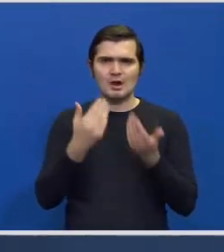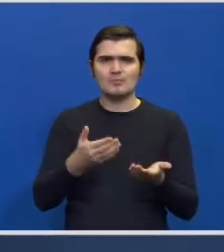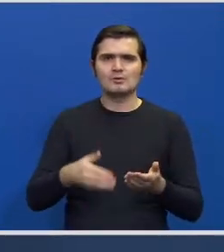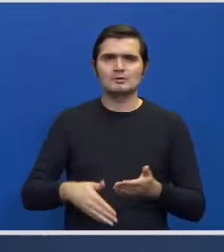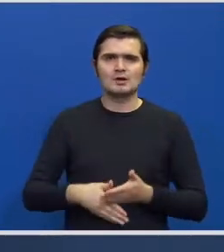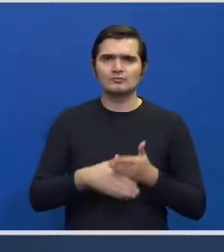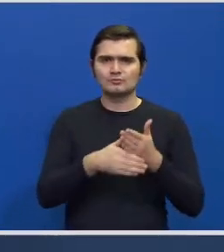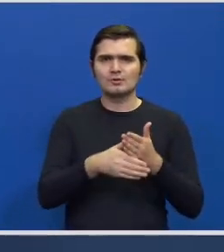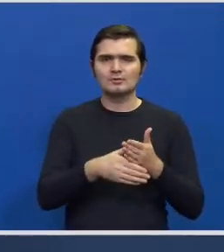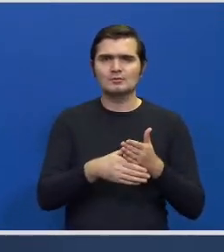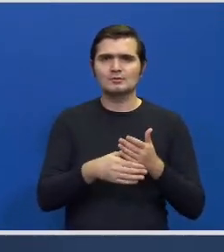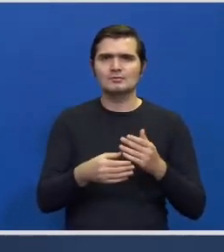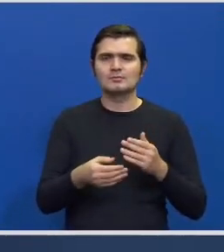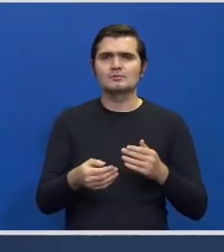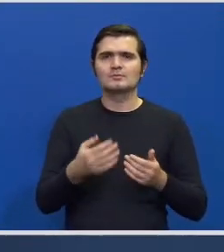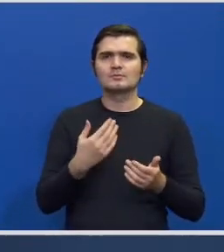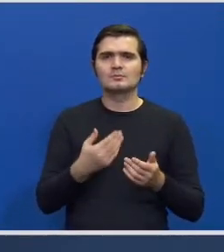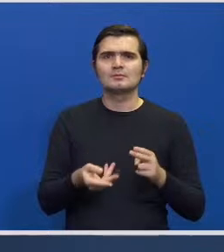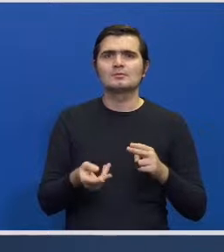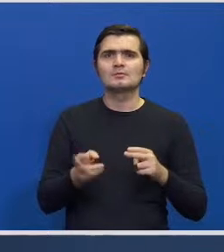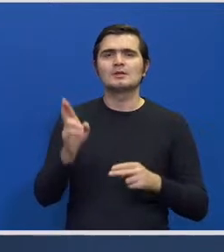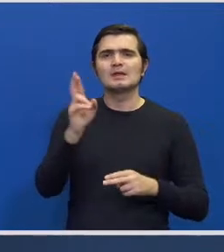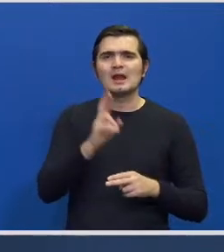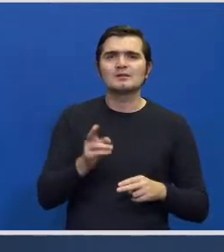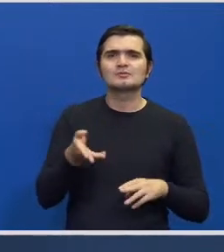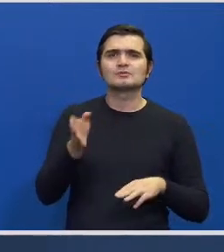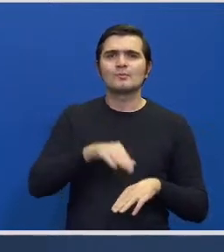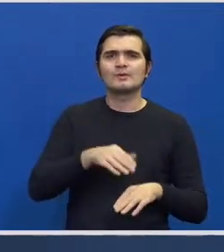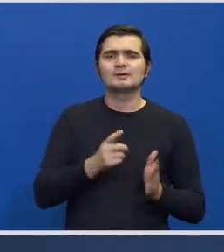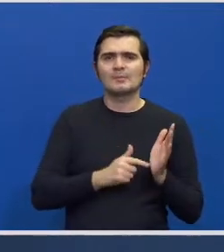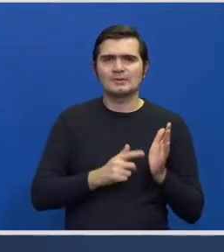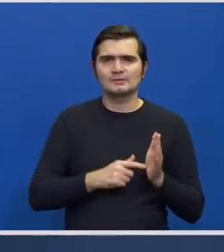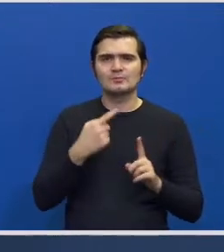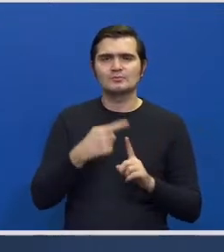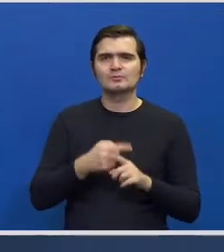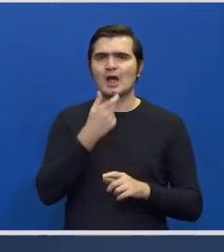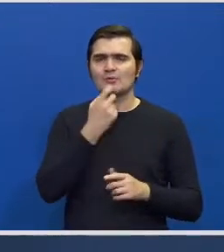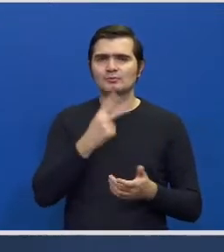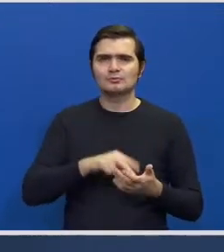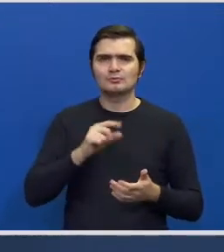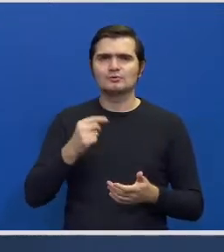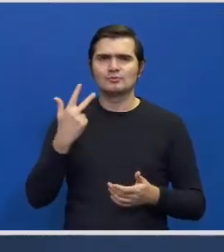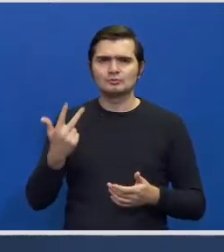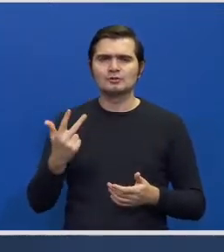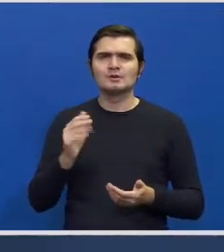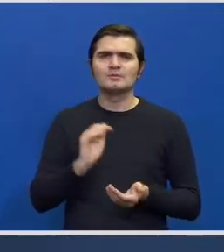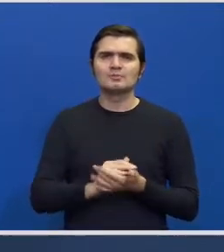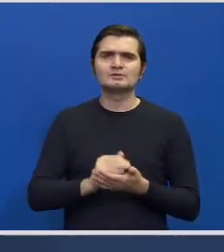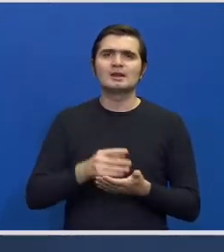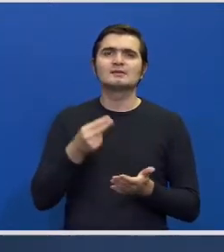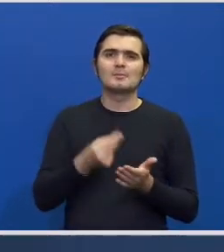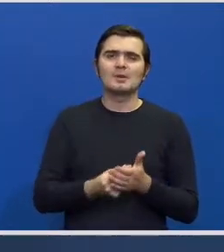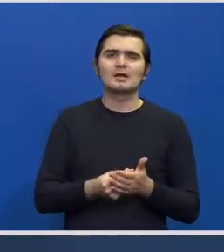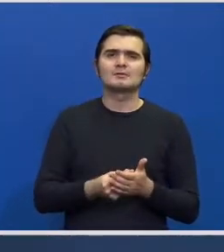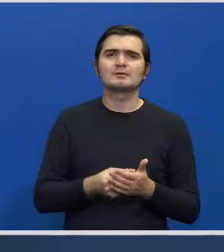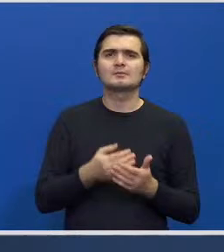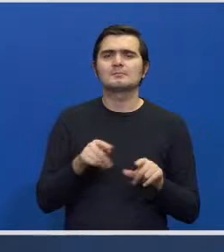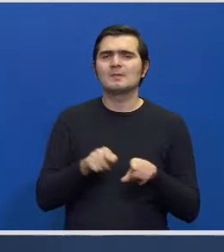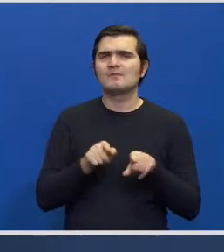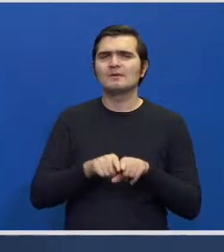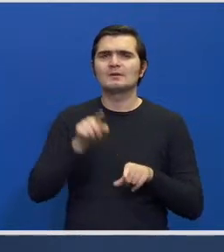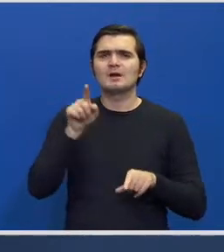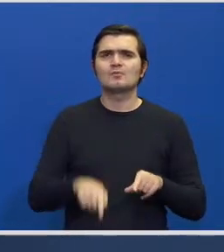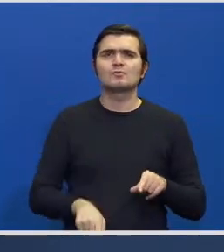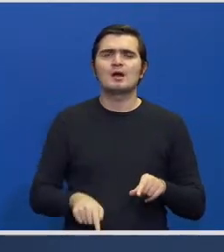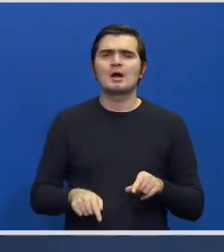2022. Neacordarea de ajutoare plus compensatorii la pensionare. Menținerea în anul 2023 în plată la nivelul